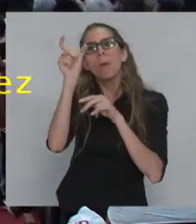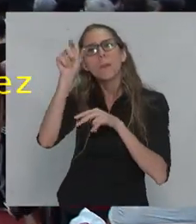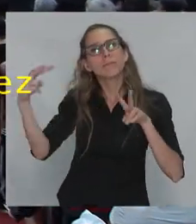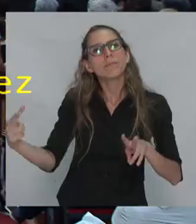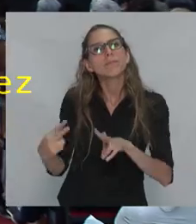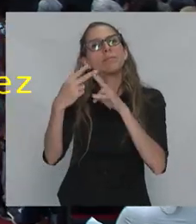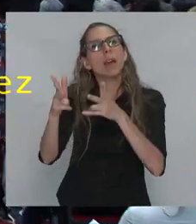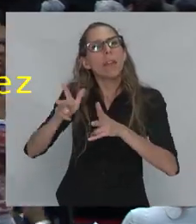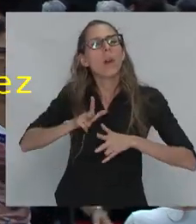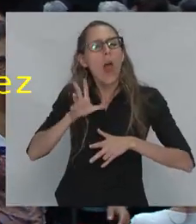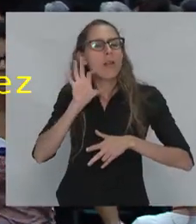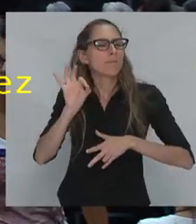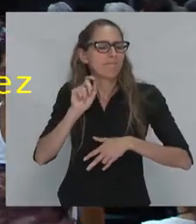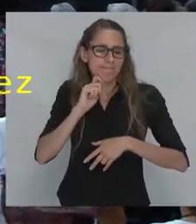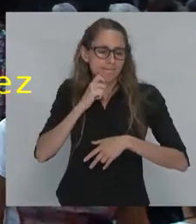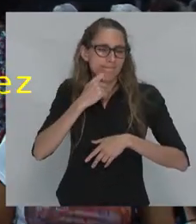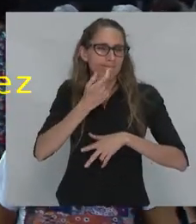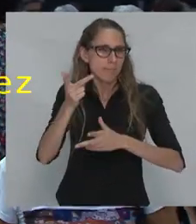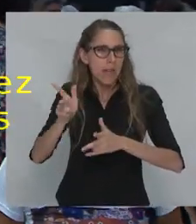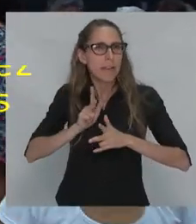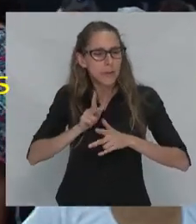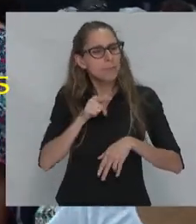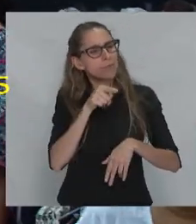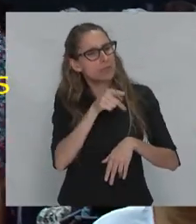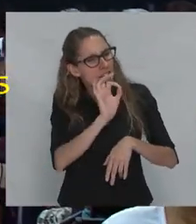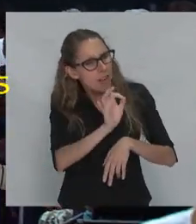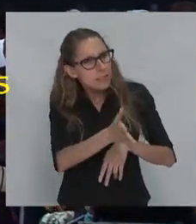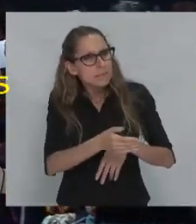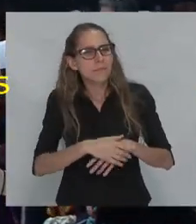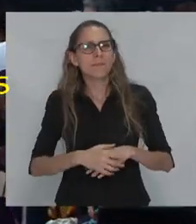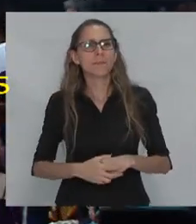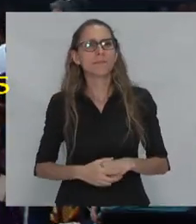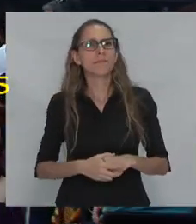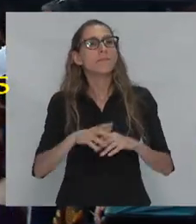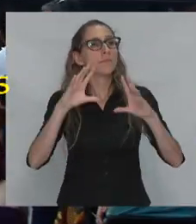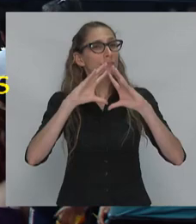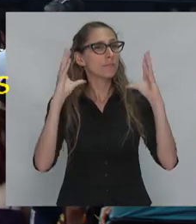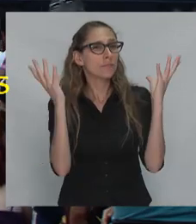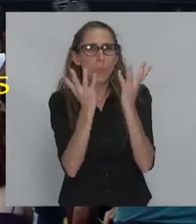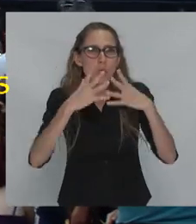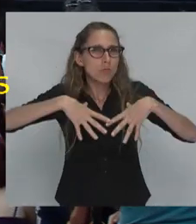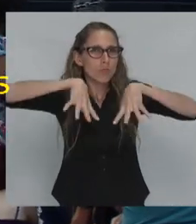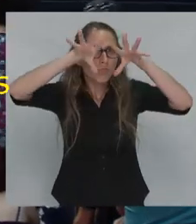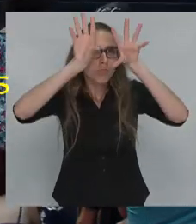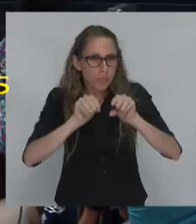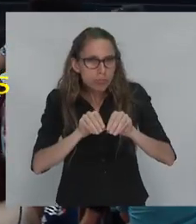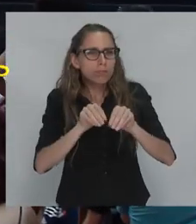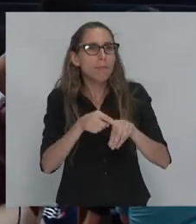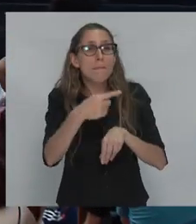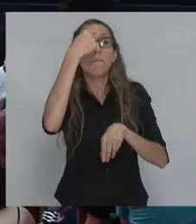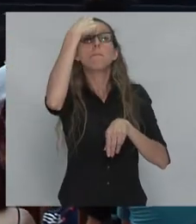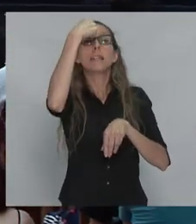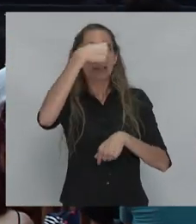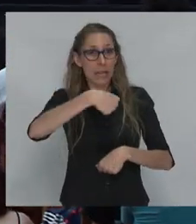sais, la terre entière croit que je porte, moi, la cause. Ils n'ont